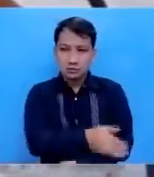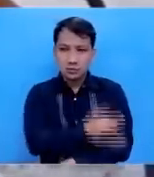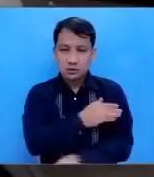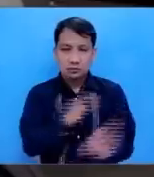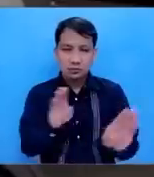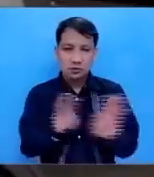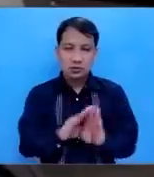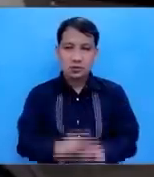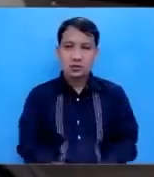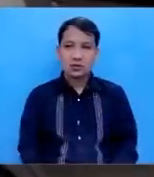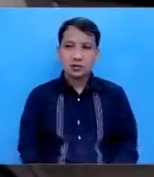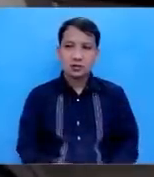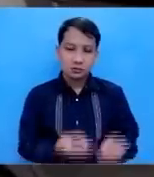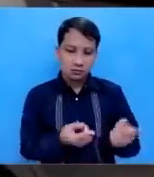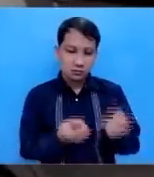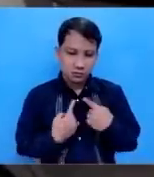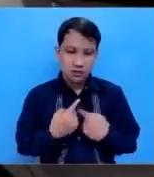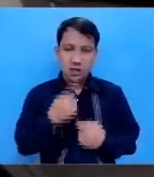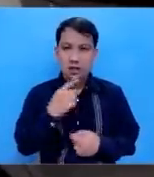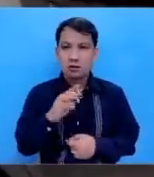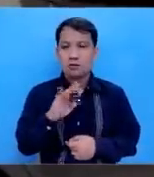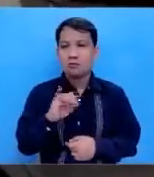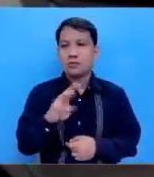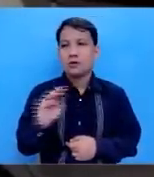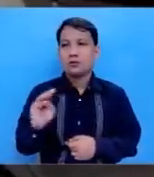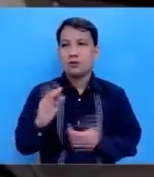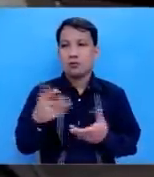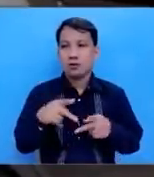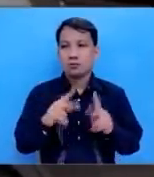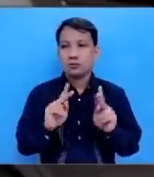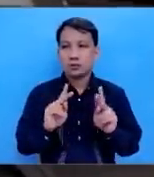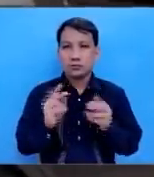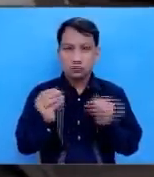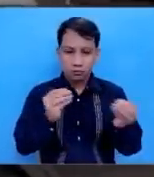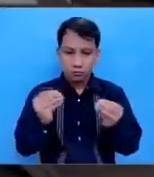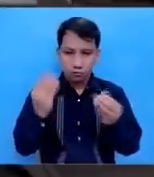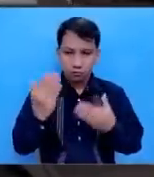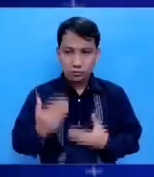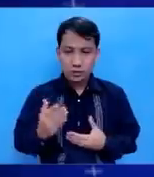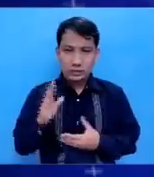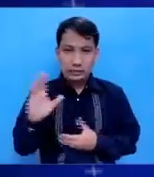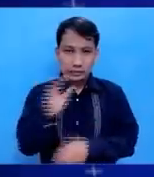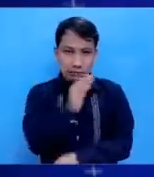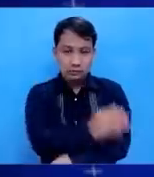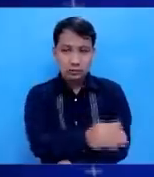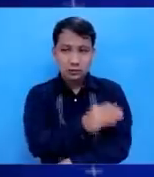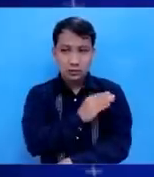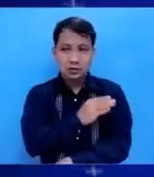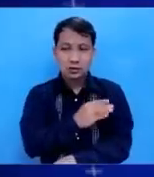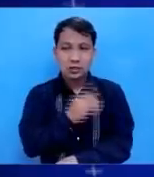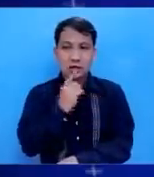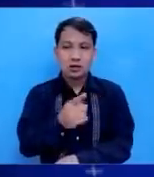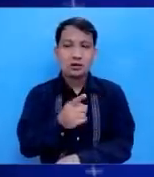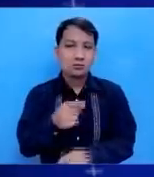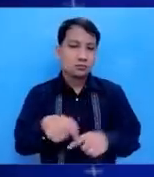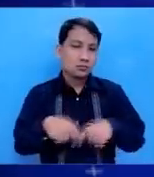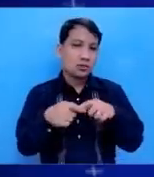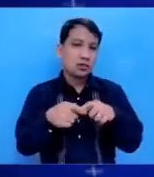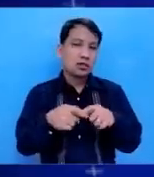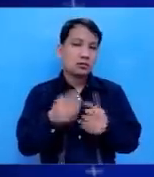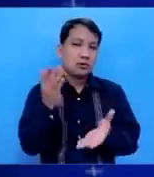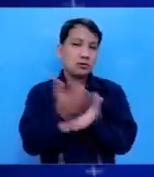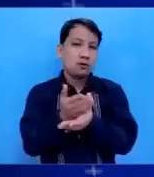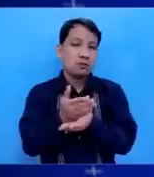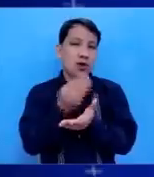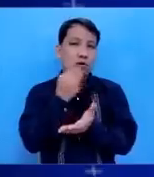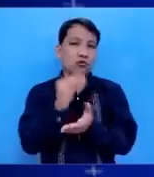May nag-report sa barn na wala siyang permit na mag-operate ng infirmary clinic. Nag-issue ng cease and desist